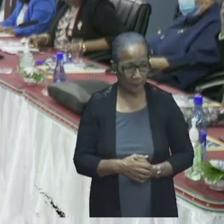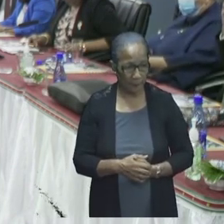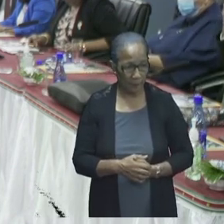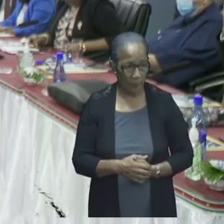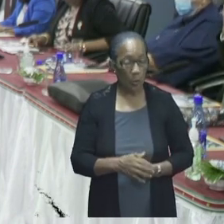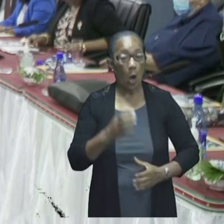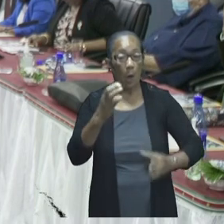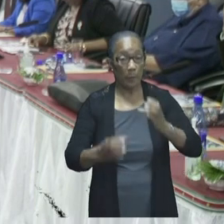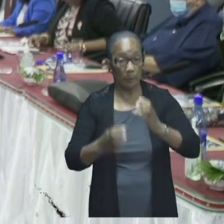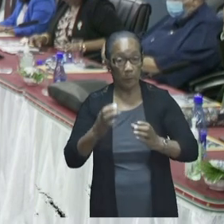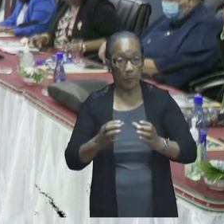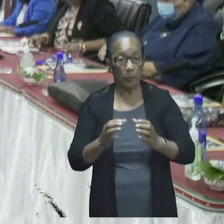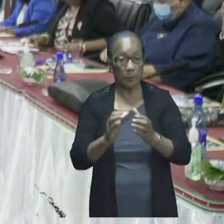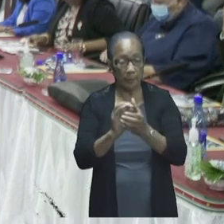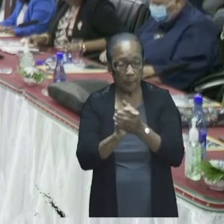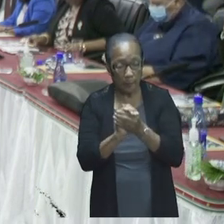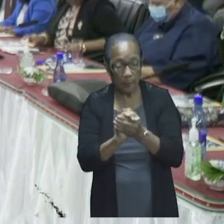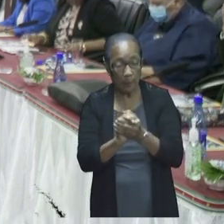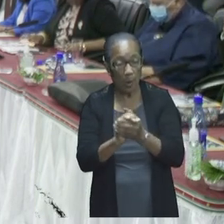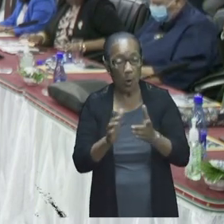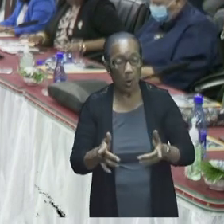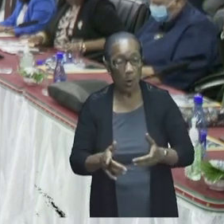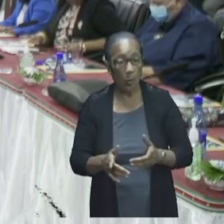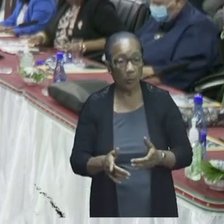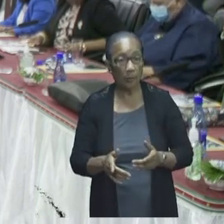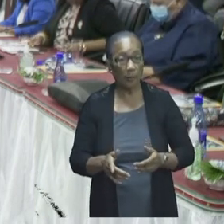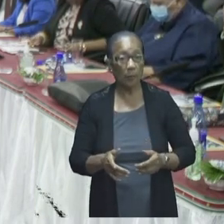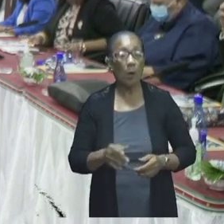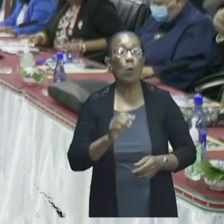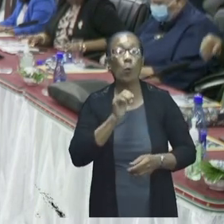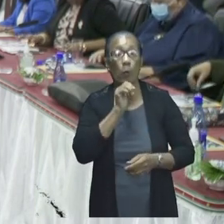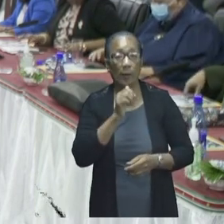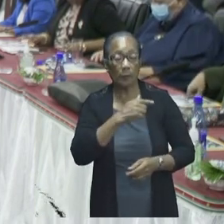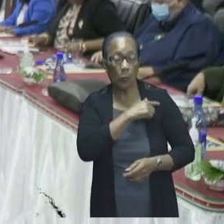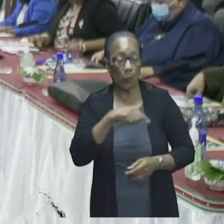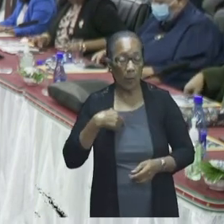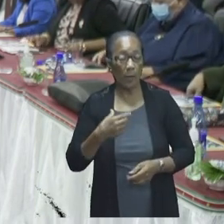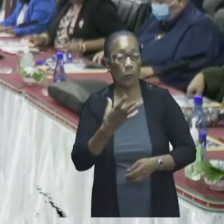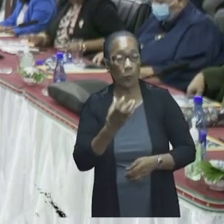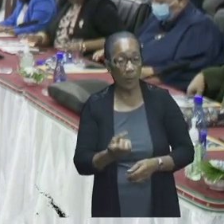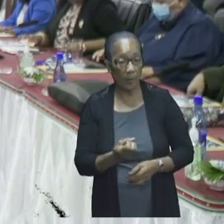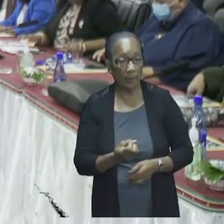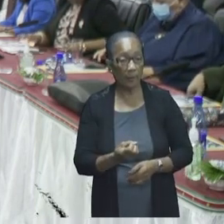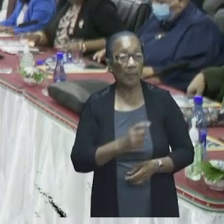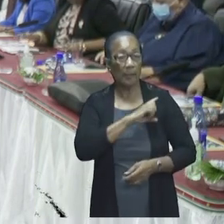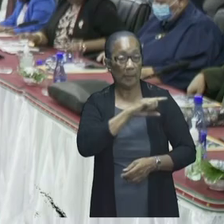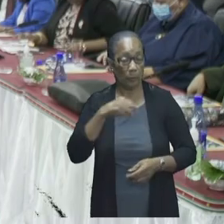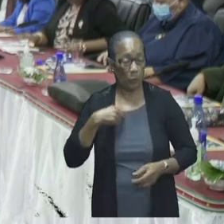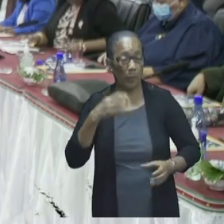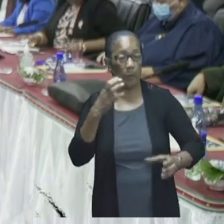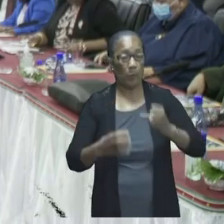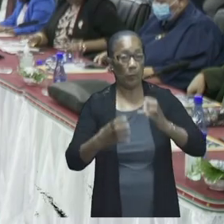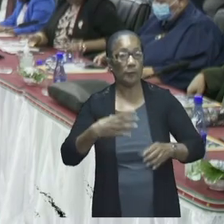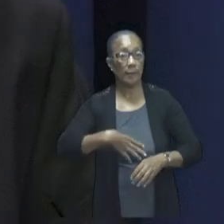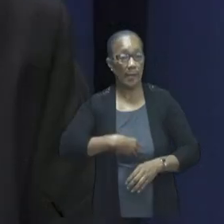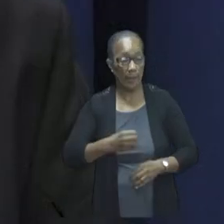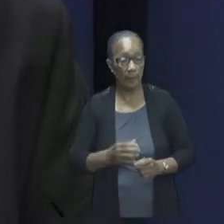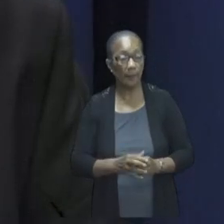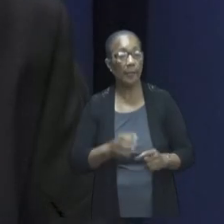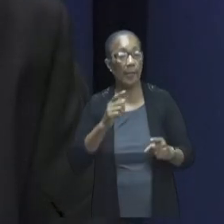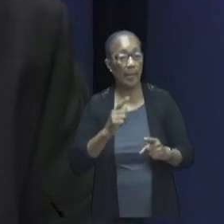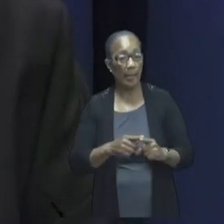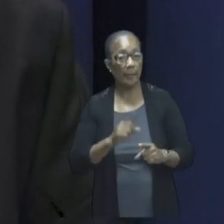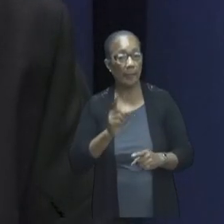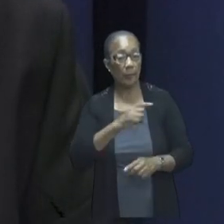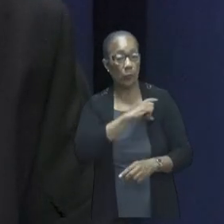om het bos te behouden als je bord hebt dat is eigenlijk waar u naar toe wil wanneer u zegt dat we bos hebben primair bos en dat